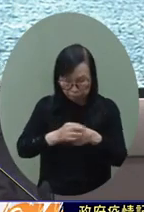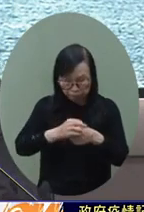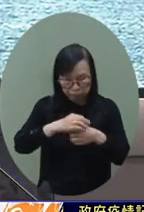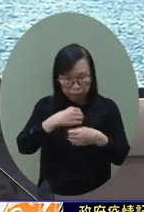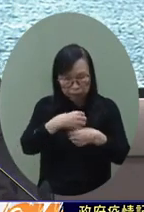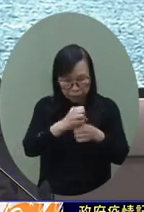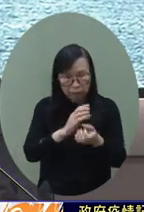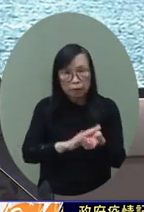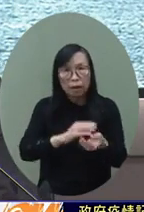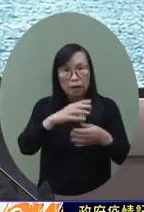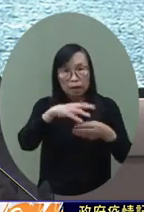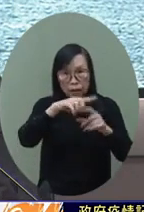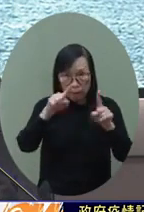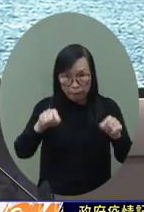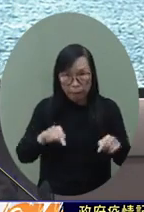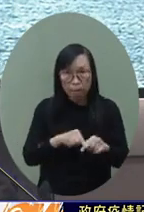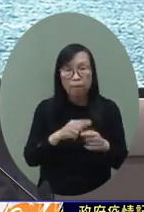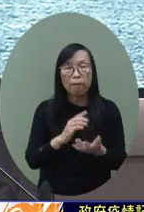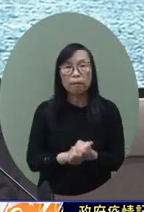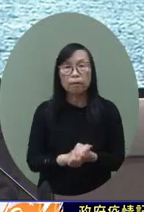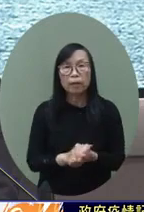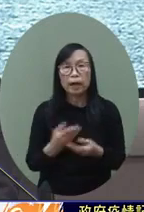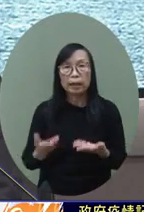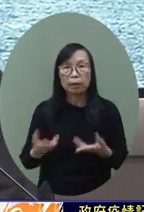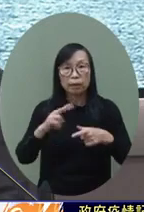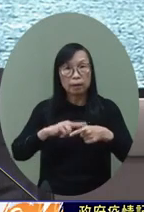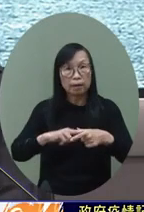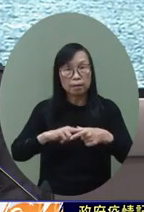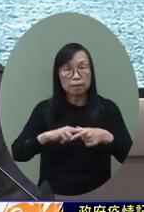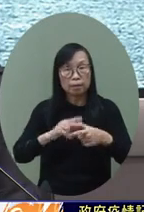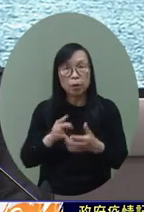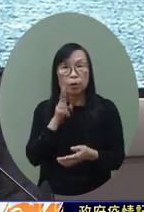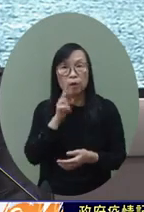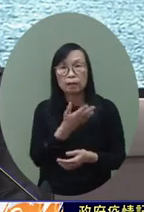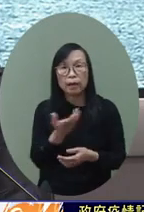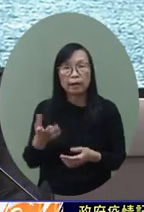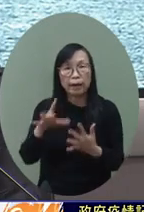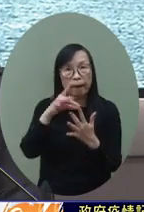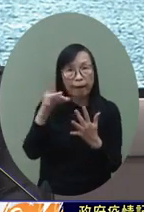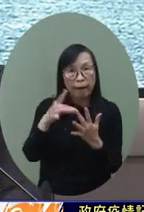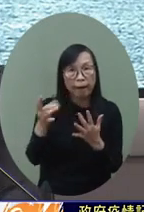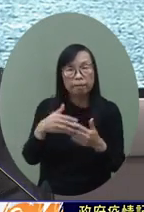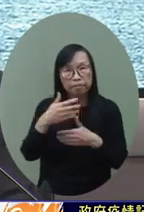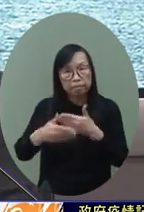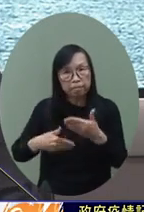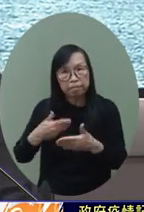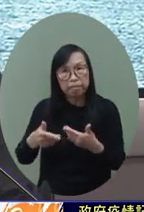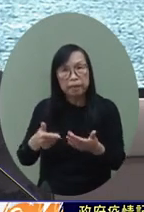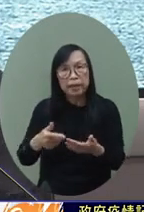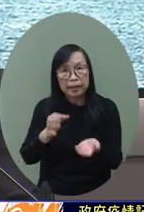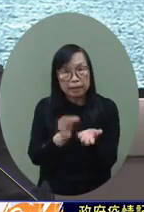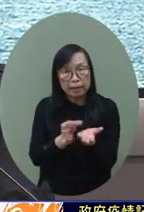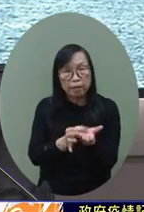測試樣本收集包。那我在這裡介紹一下，如果大家是選擇透過去這些途